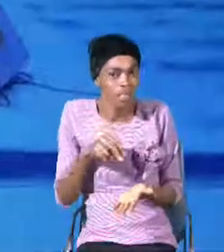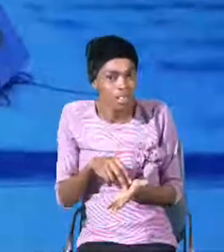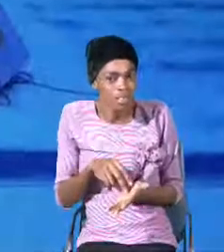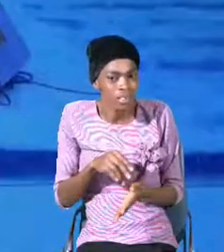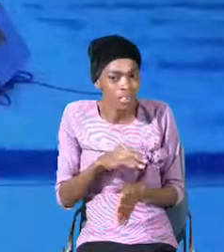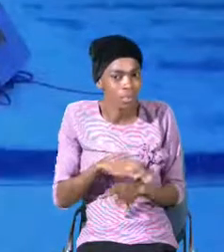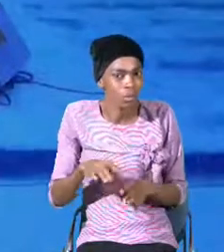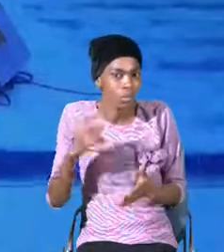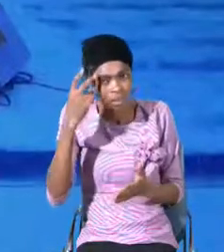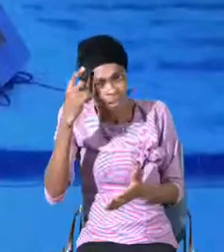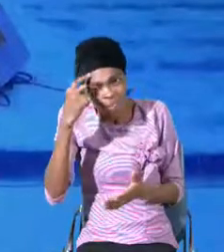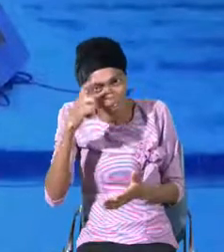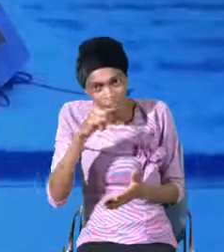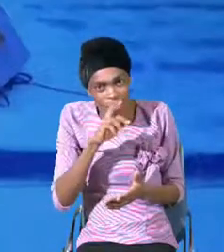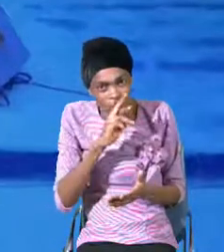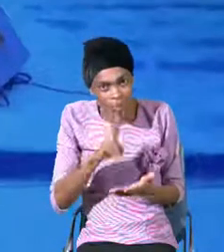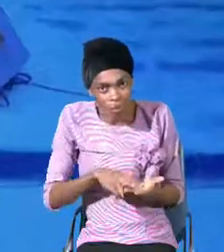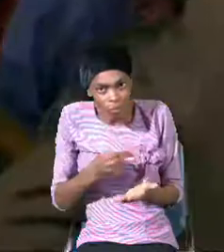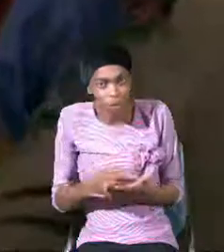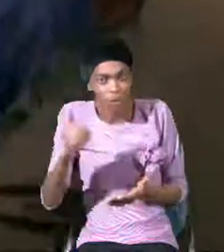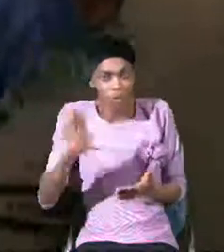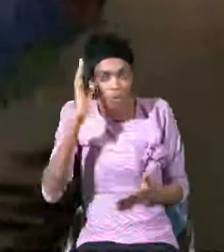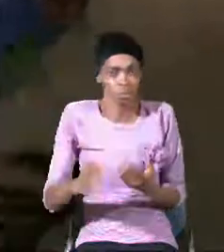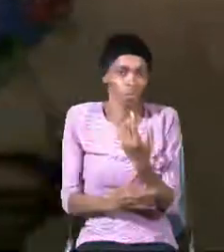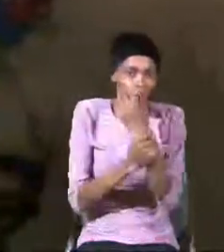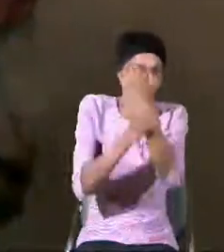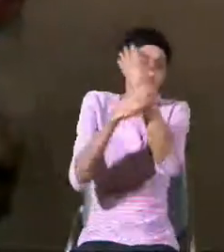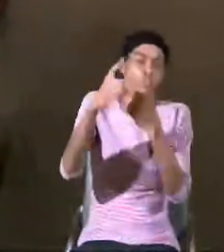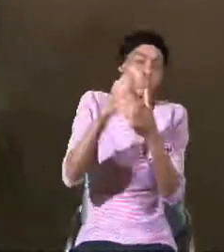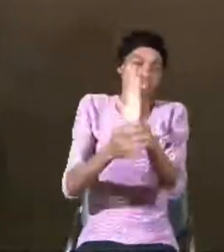ne pense pas que tu vas tomber. Il va te soutenir.